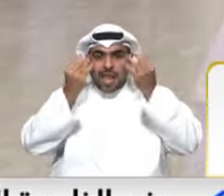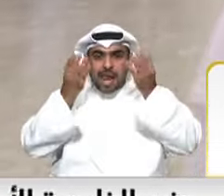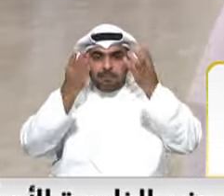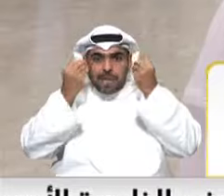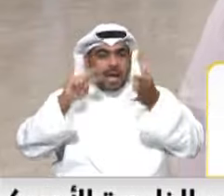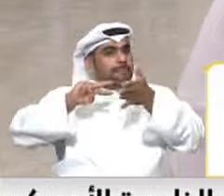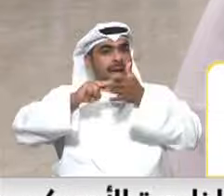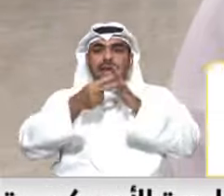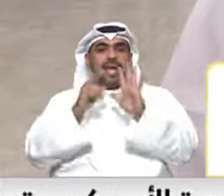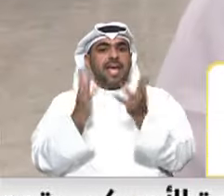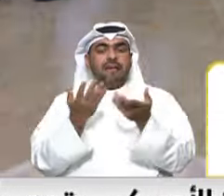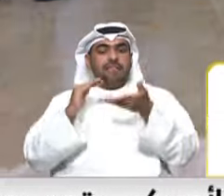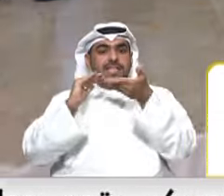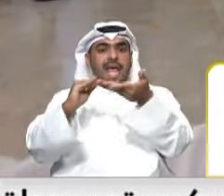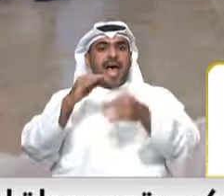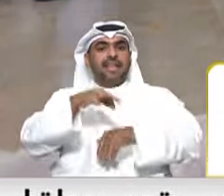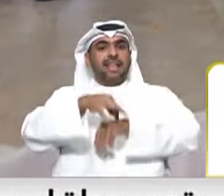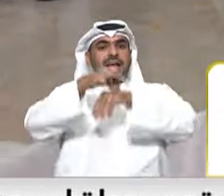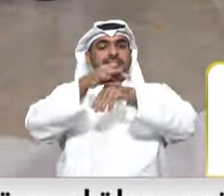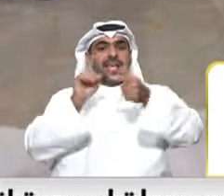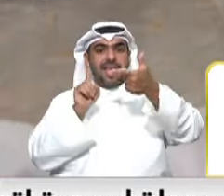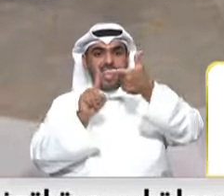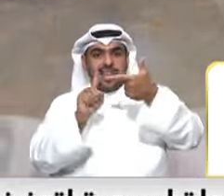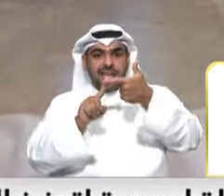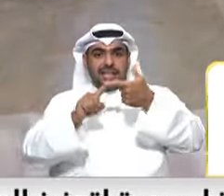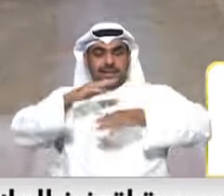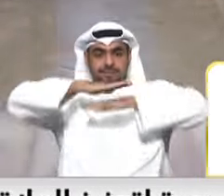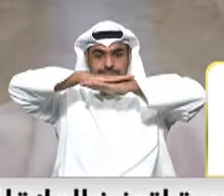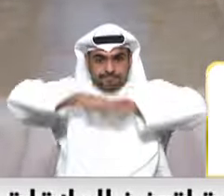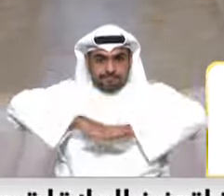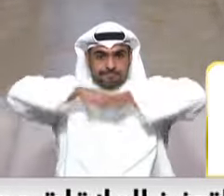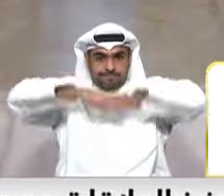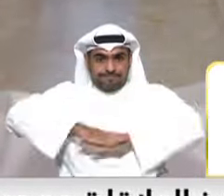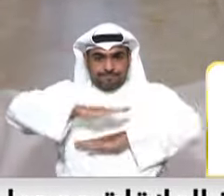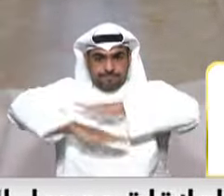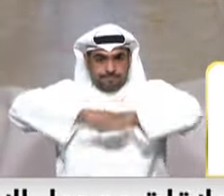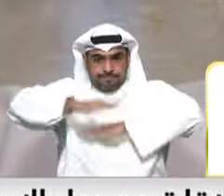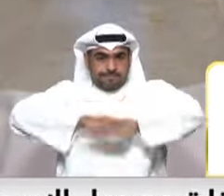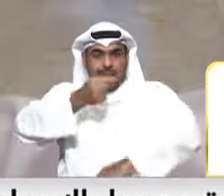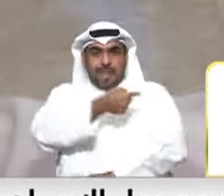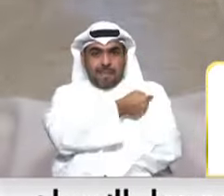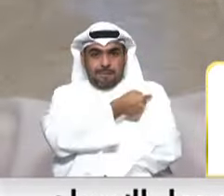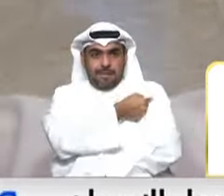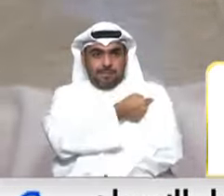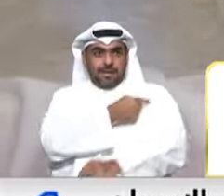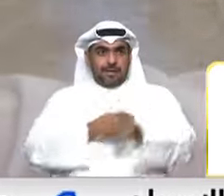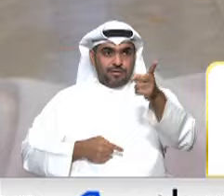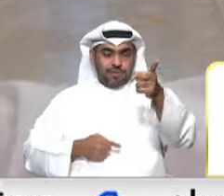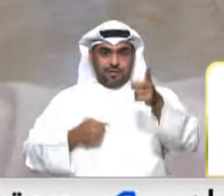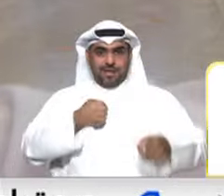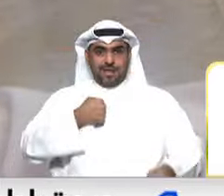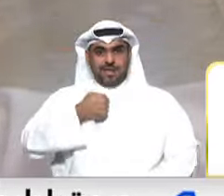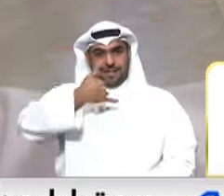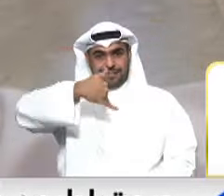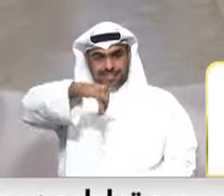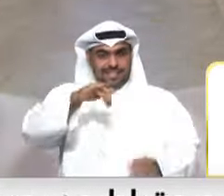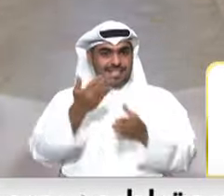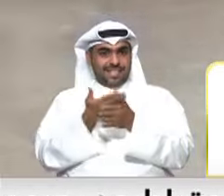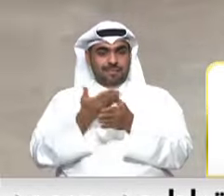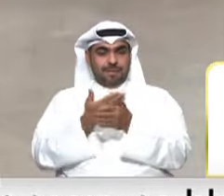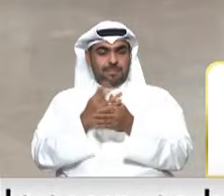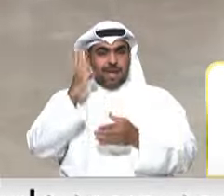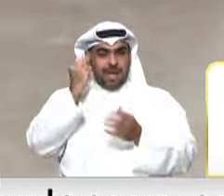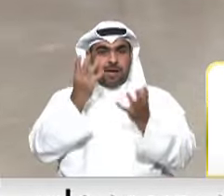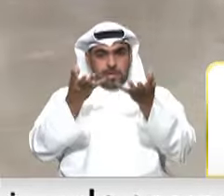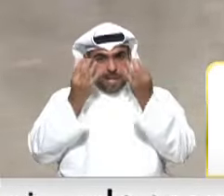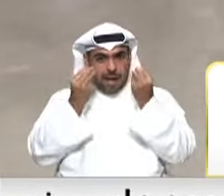وأتعلم إسعافات أولية. أنا المتطوع عدو محمد، أنا جاي علشان أنمي مهاراتي وأساعد الناس.